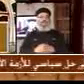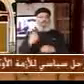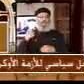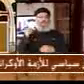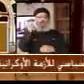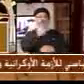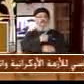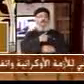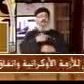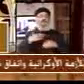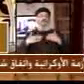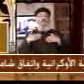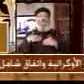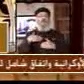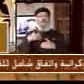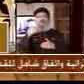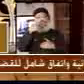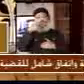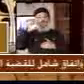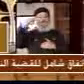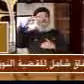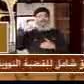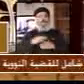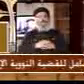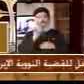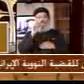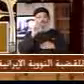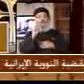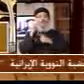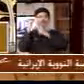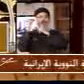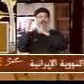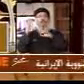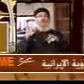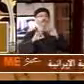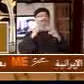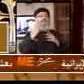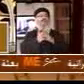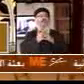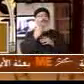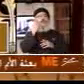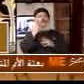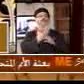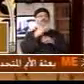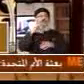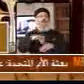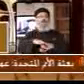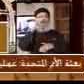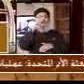القديس يوحنا ذهبي الفم له عبارة جميلة قوي، يقول: الله يبحث عن سبب واحد